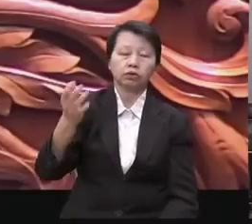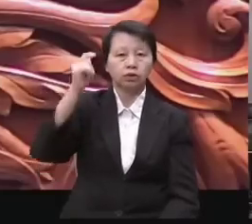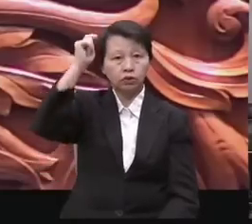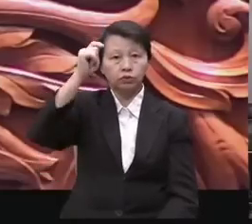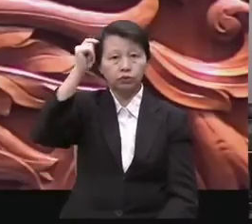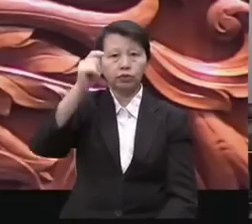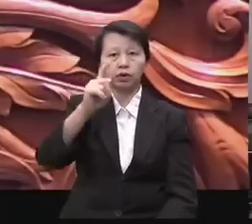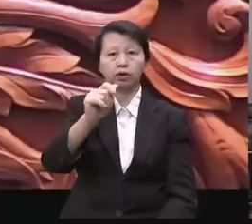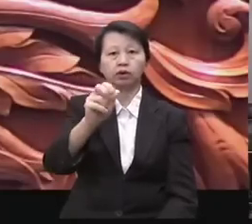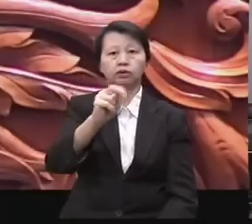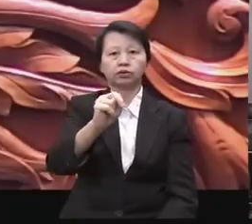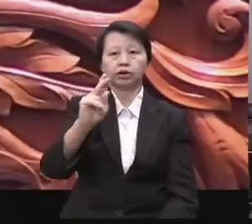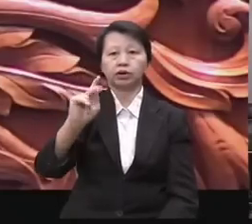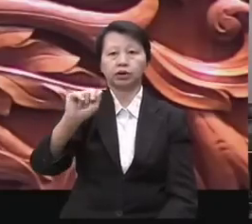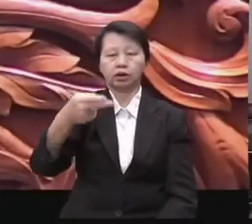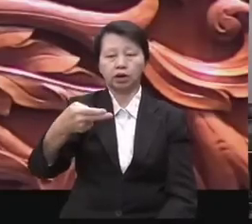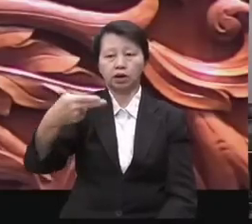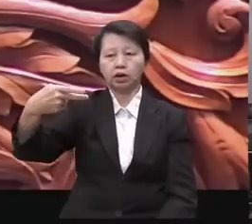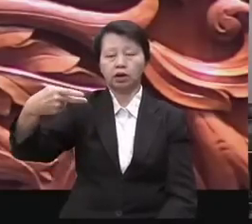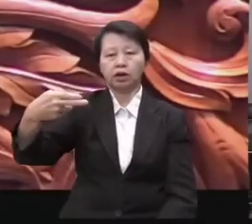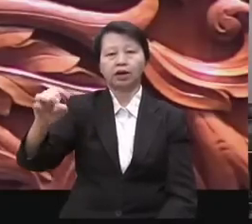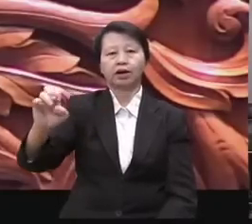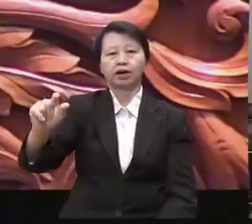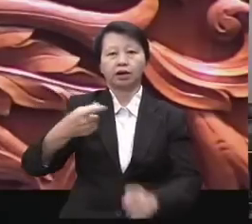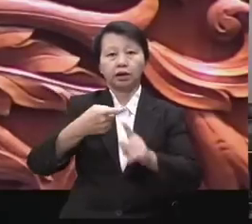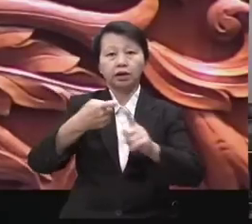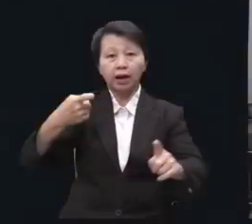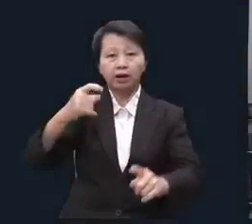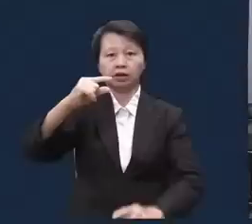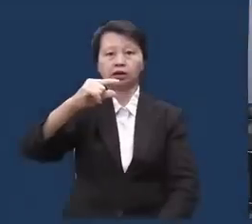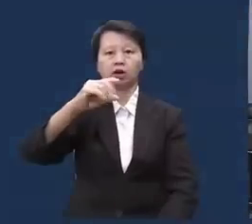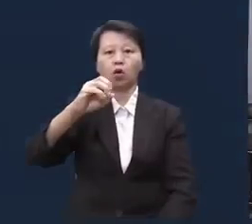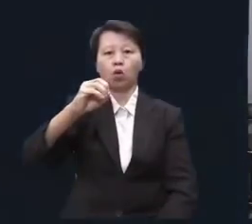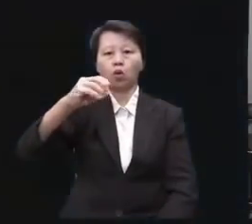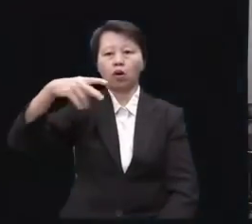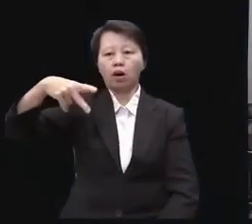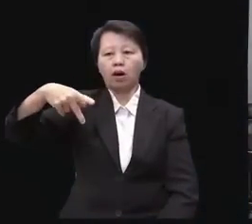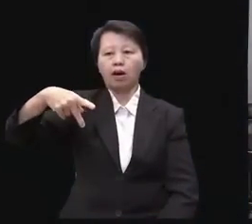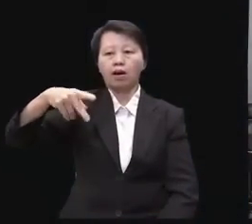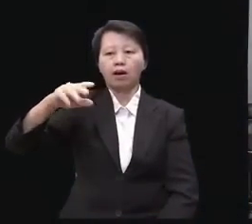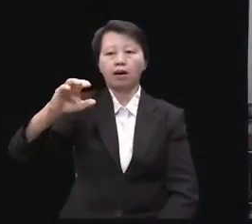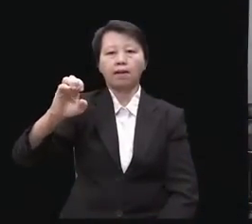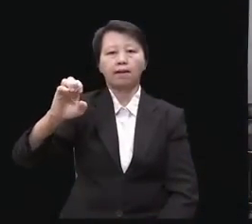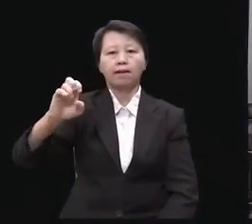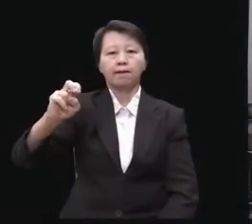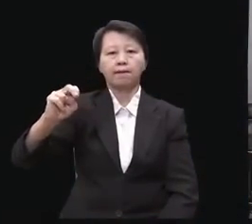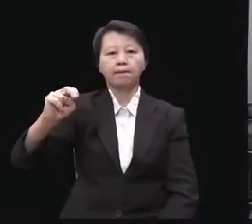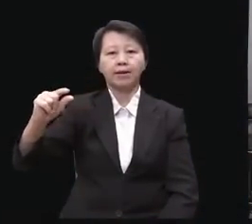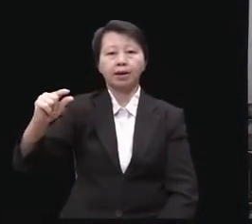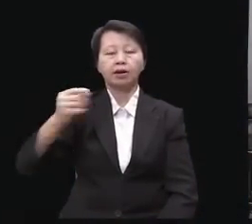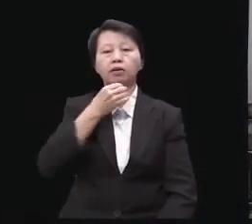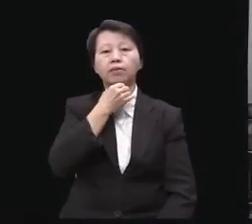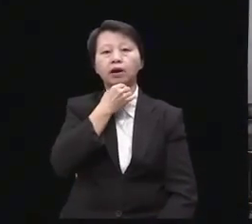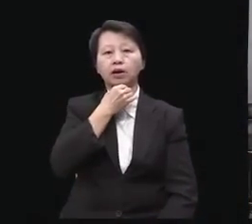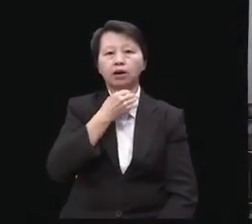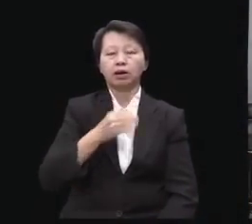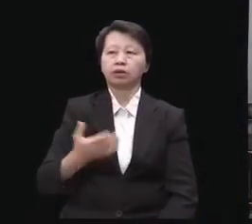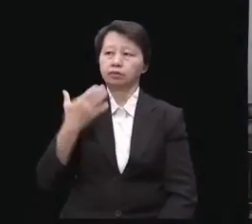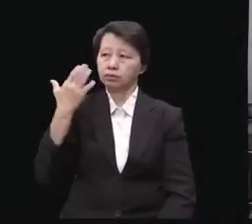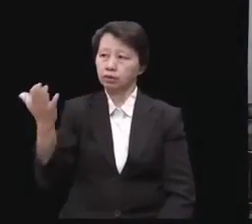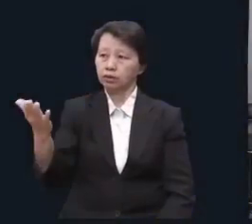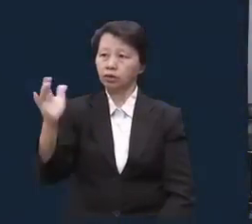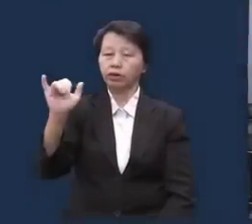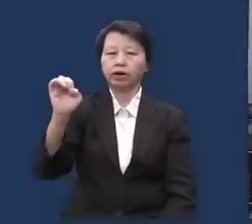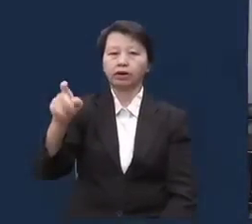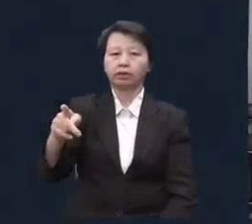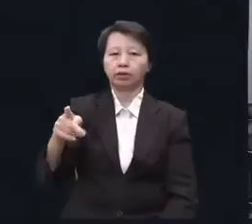Tuan Tan Kahing dari Bragoping, silakan. Terima kasih kepada Tan Sri Speaker. Goping minta